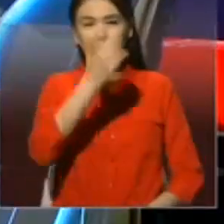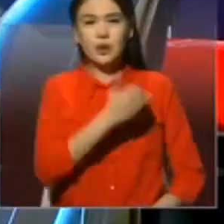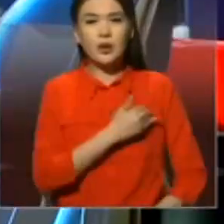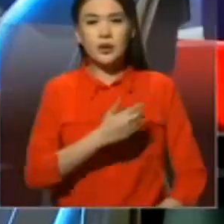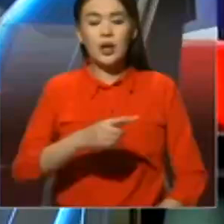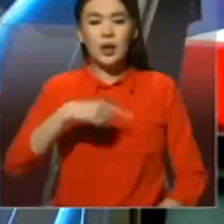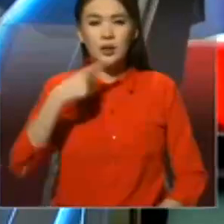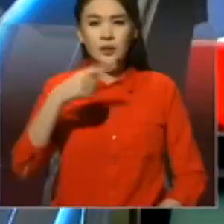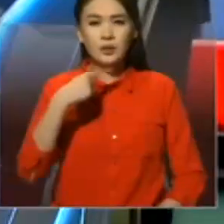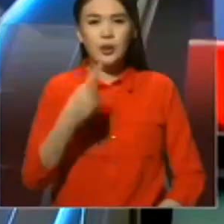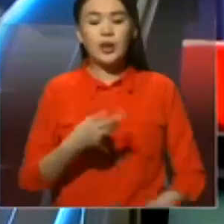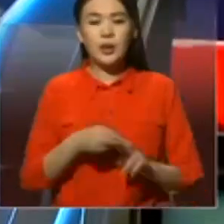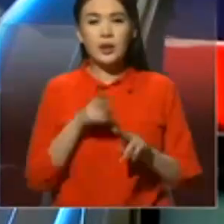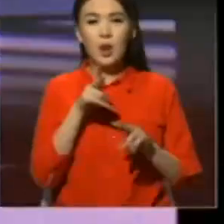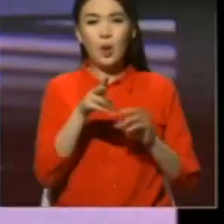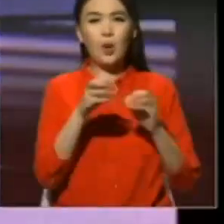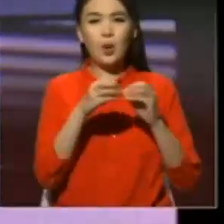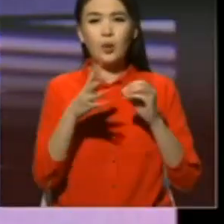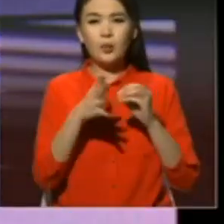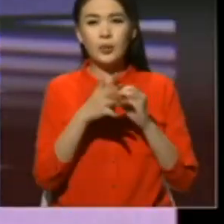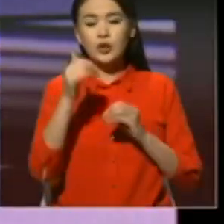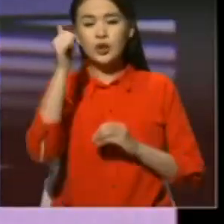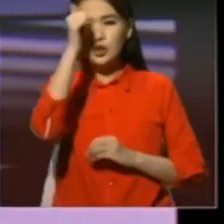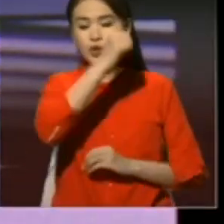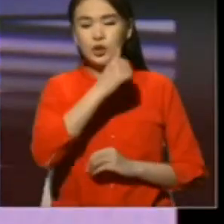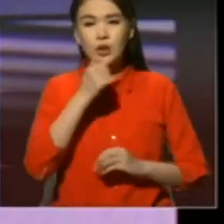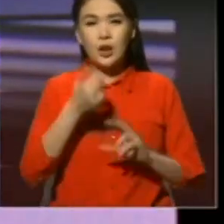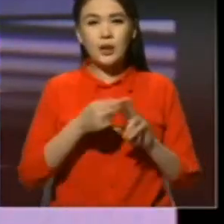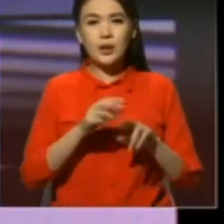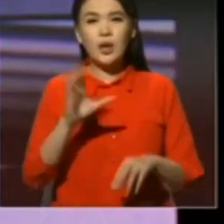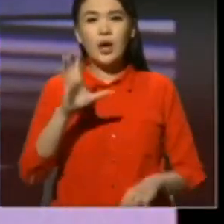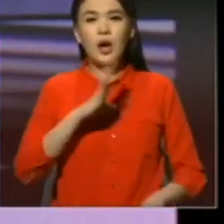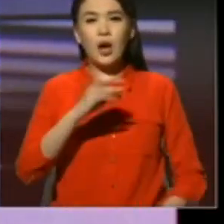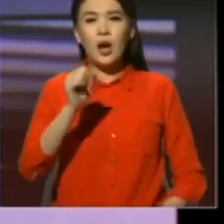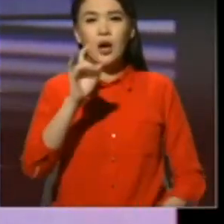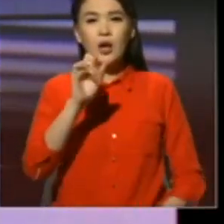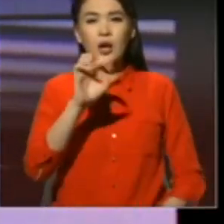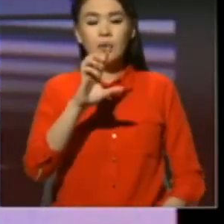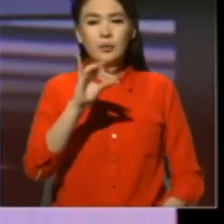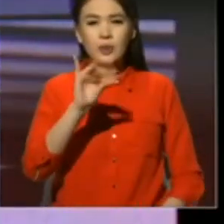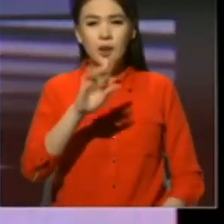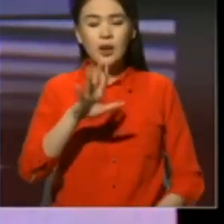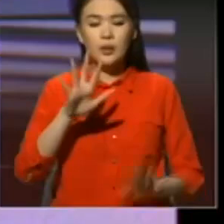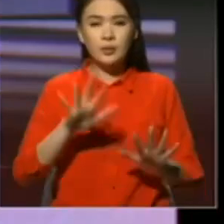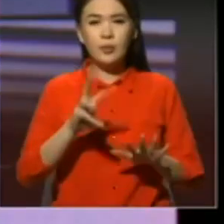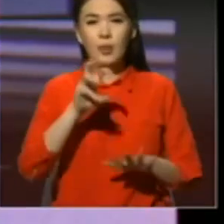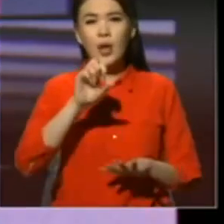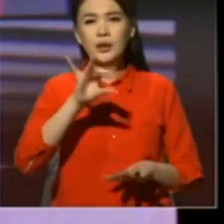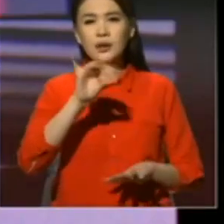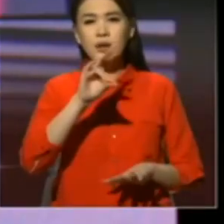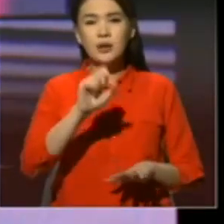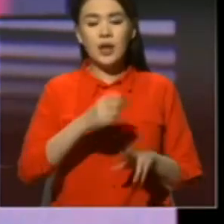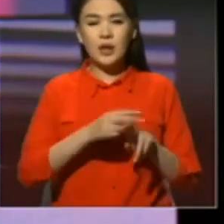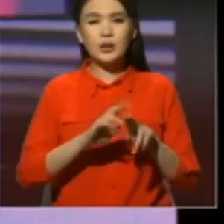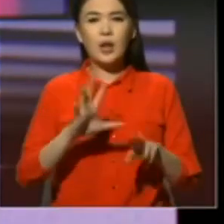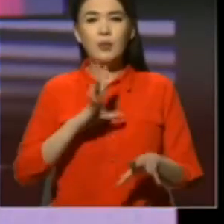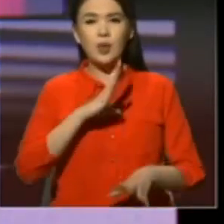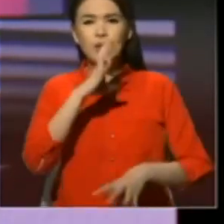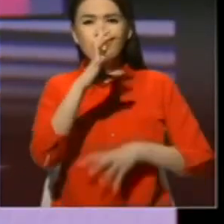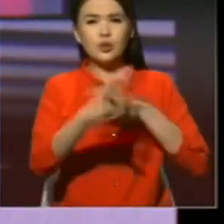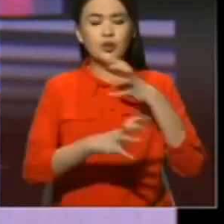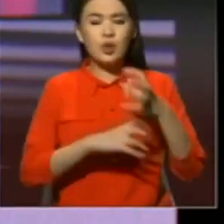Бұл сол 2015 жылы мынау Сауд Арабиясы Мадина қаласында дүниежүзілік мынау көрме болып